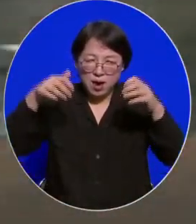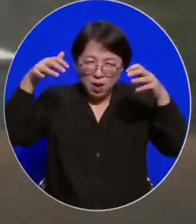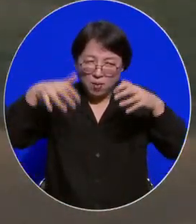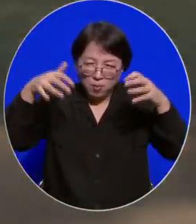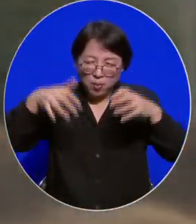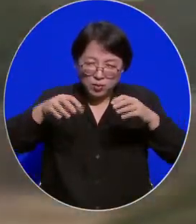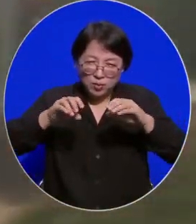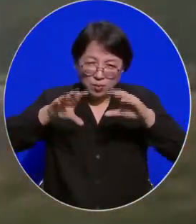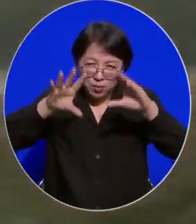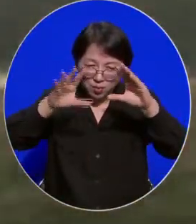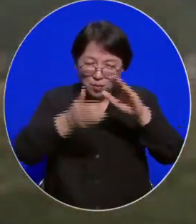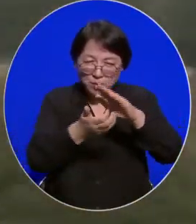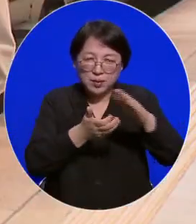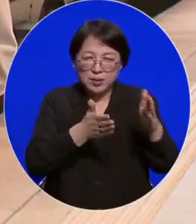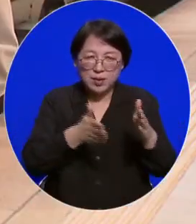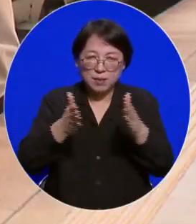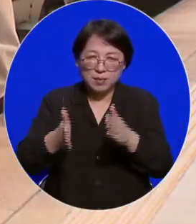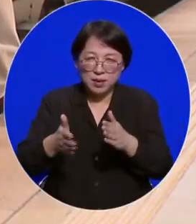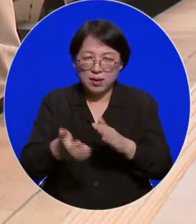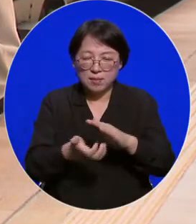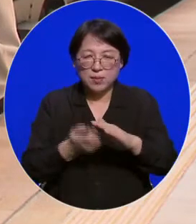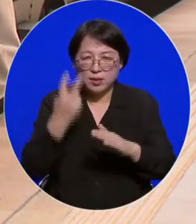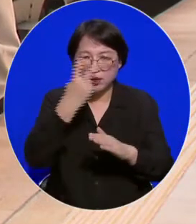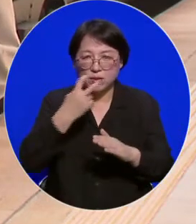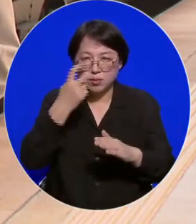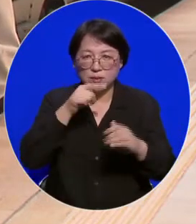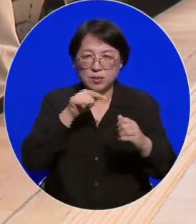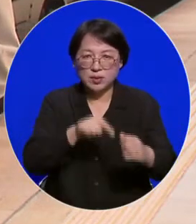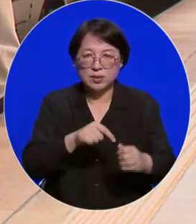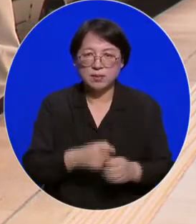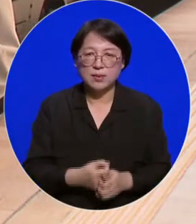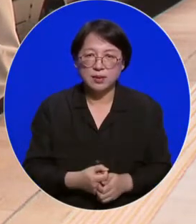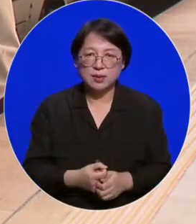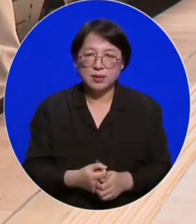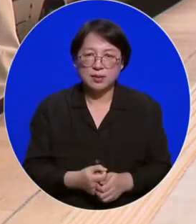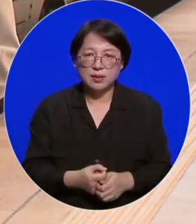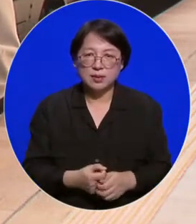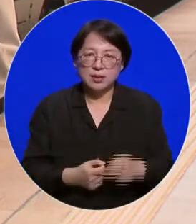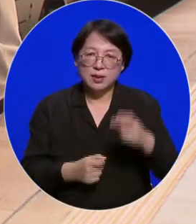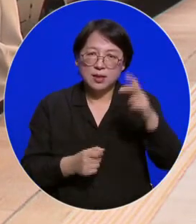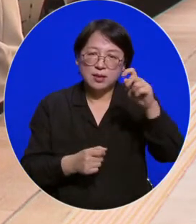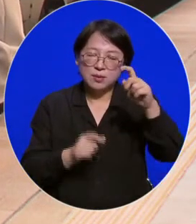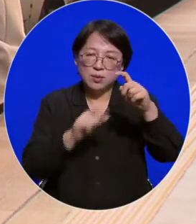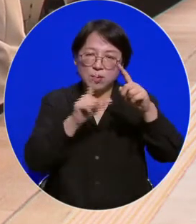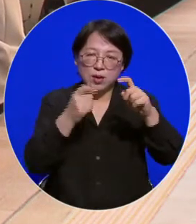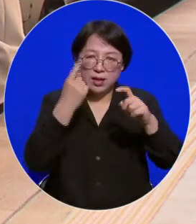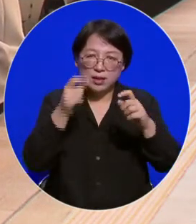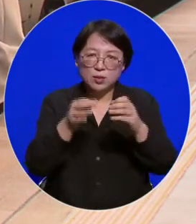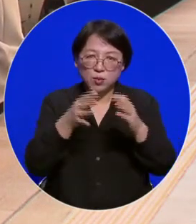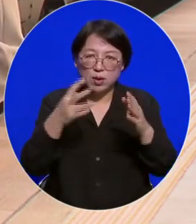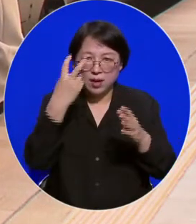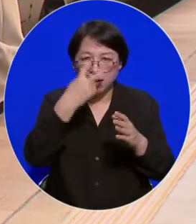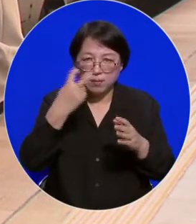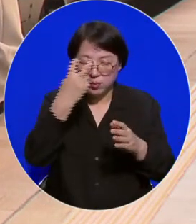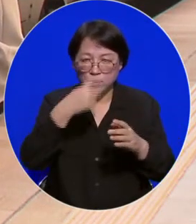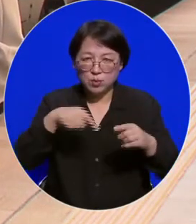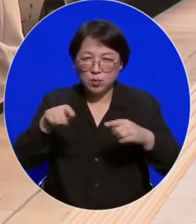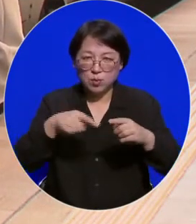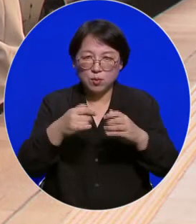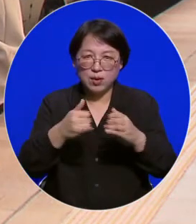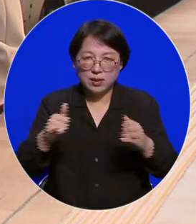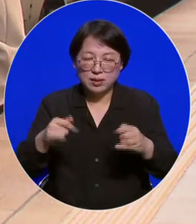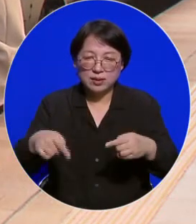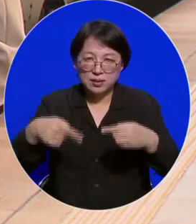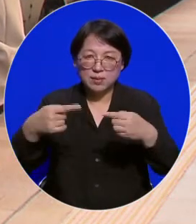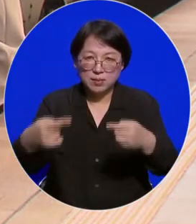시설물 사전 점검을 지시했습니다. 국토부는 11월 한 달 동안 철도안전감독관을 투입해 국가철도공단 운영사 등과 합동으로